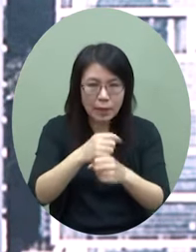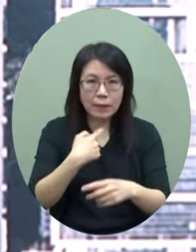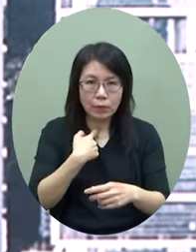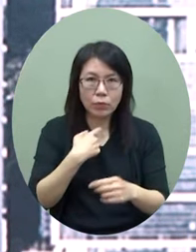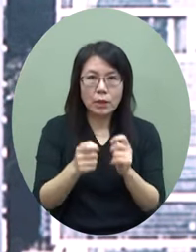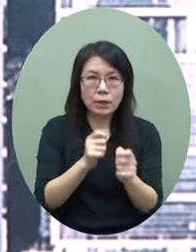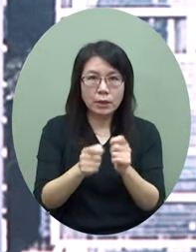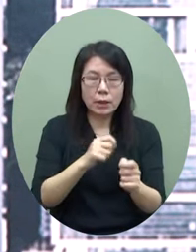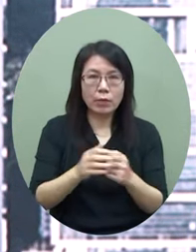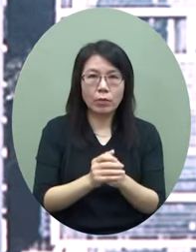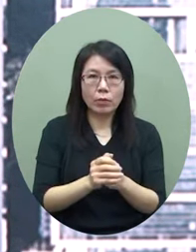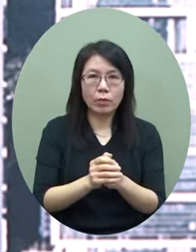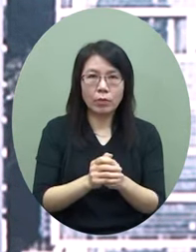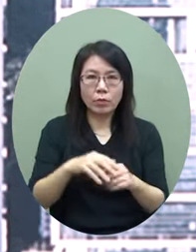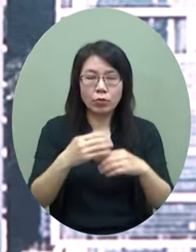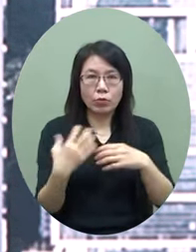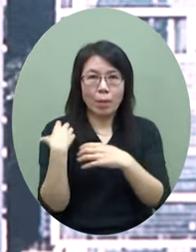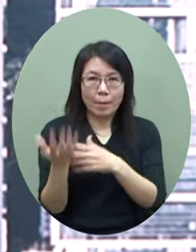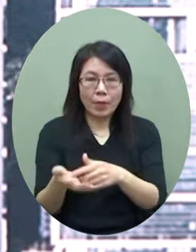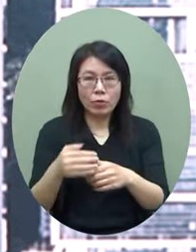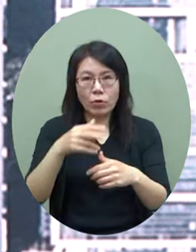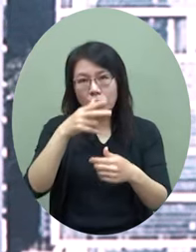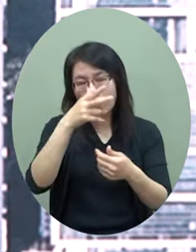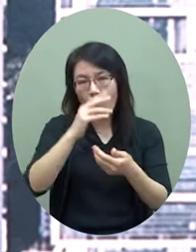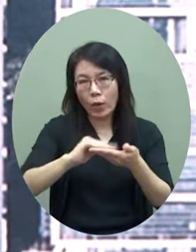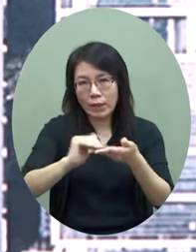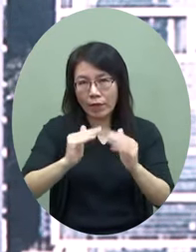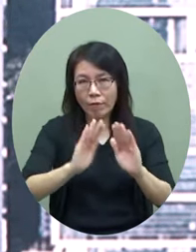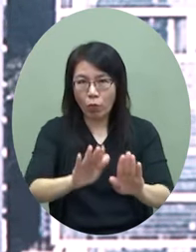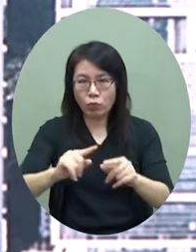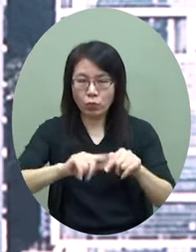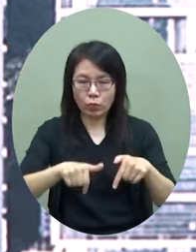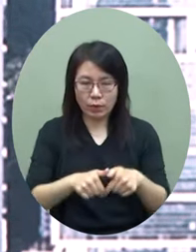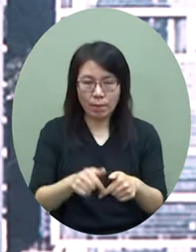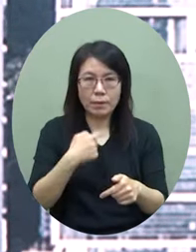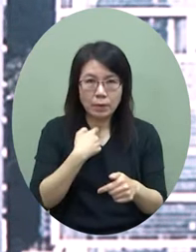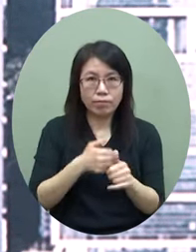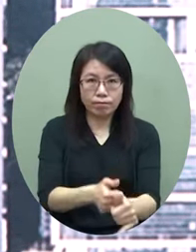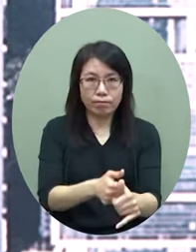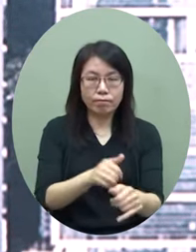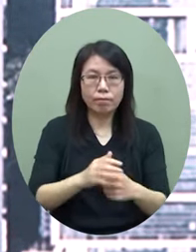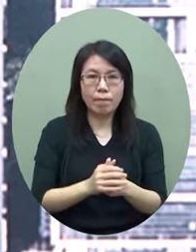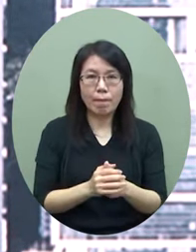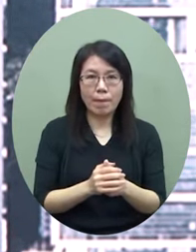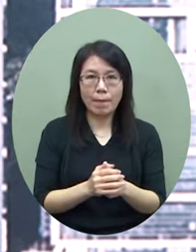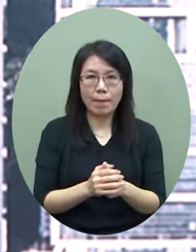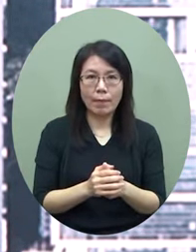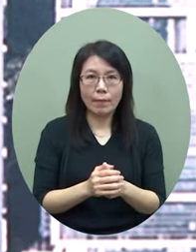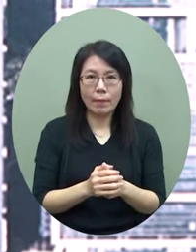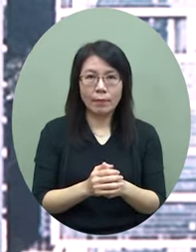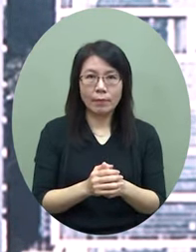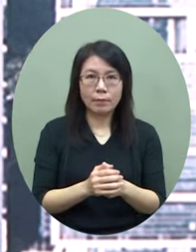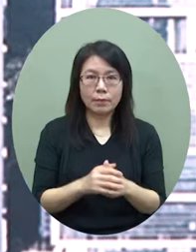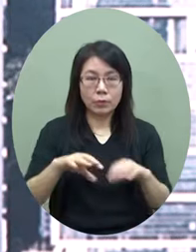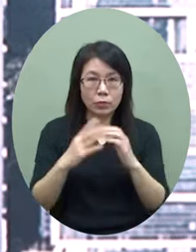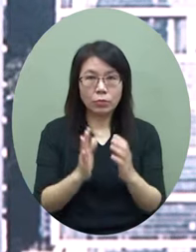的資料我們也會轉交衛生防護中心是作出適當的跟進的這個